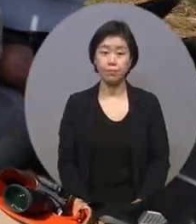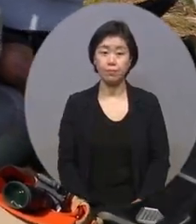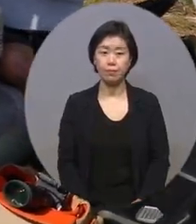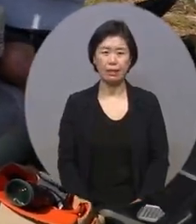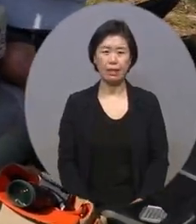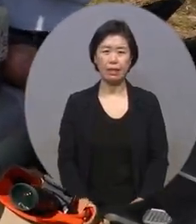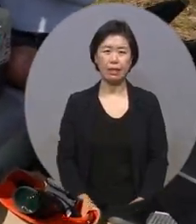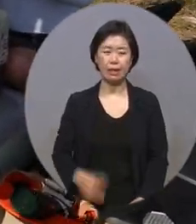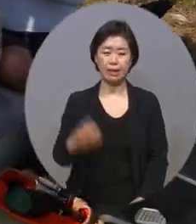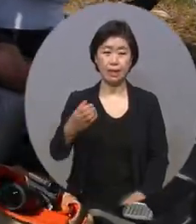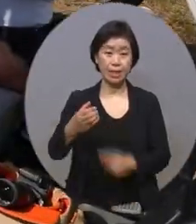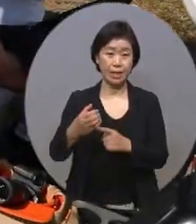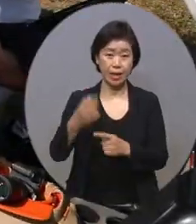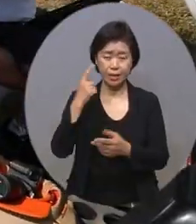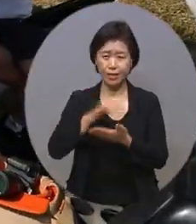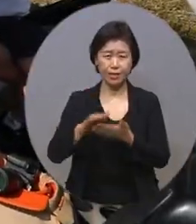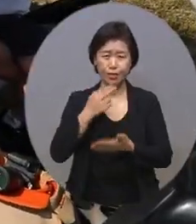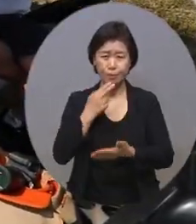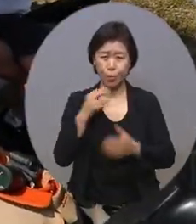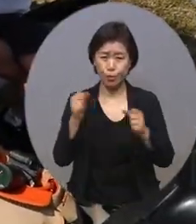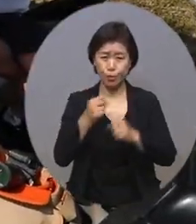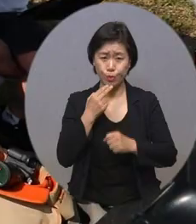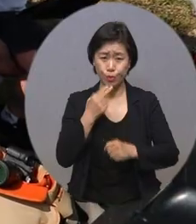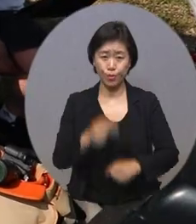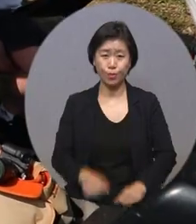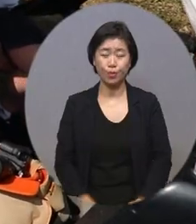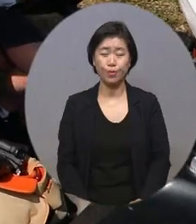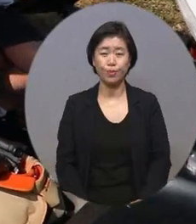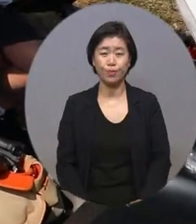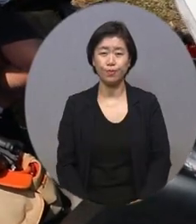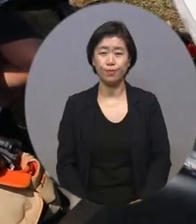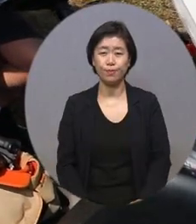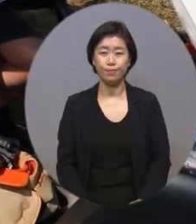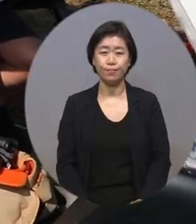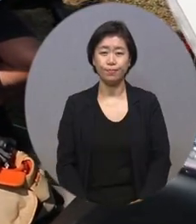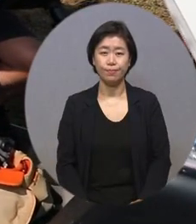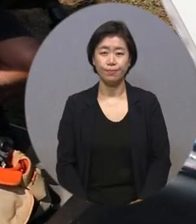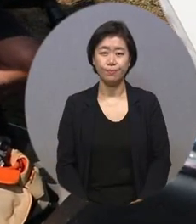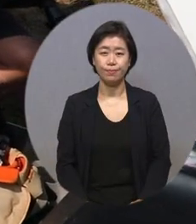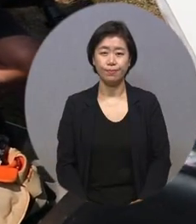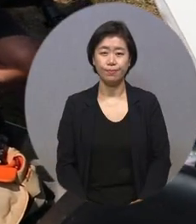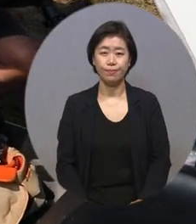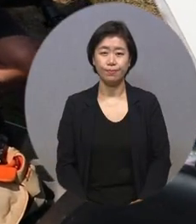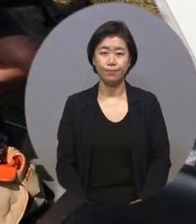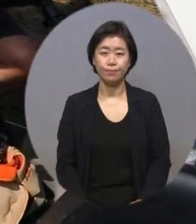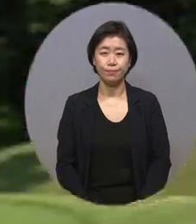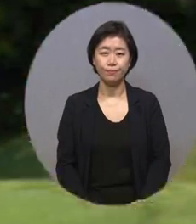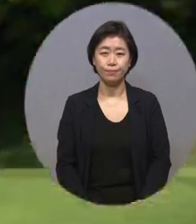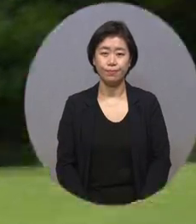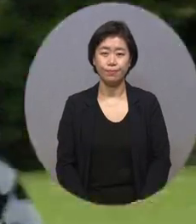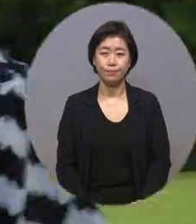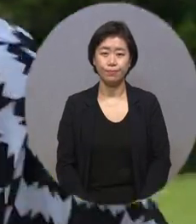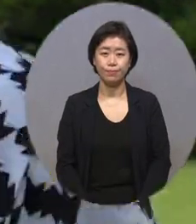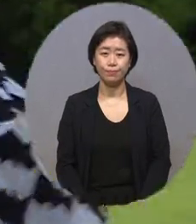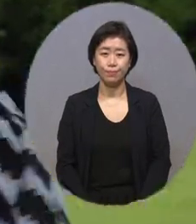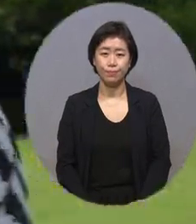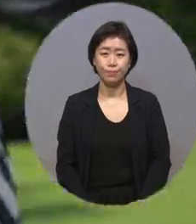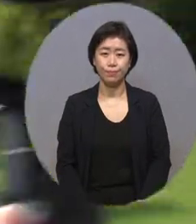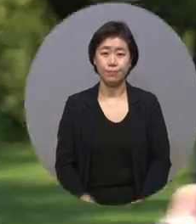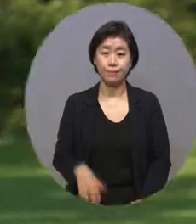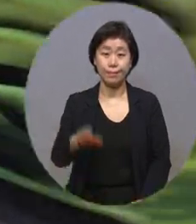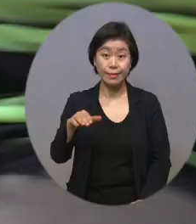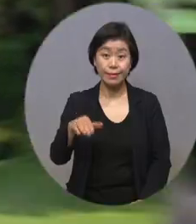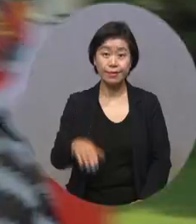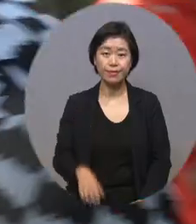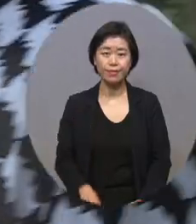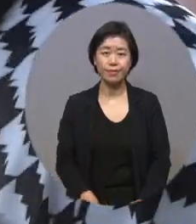네. 어 안 시원한데? 꿀. 그러면 여기 우리 대파에서 무조건 싸워서 이겨야 되네. 자 여기 물이야. 싸워서 이긴다고? 네. 저요. 물 또 돈